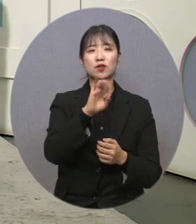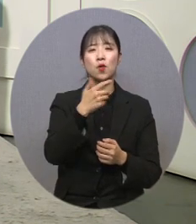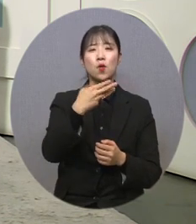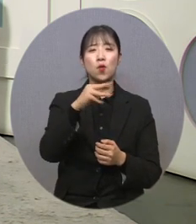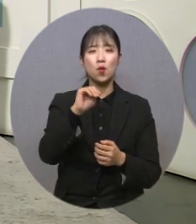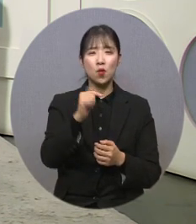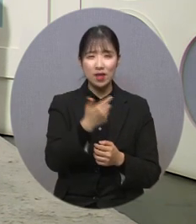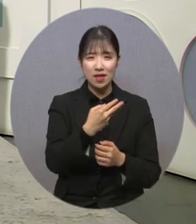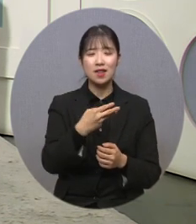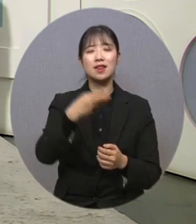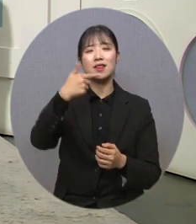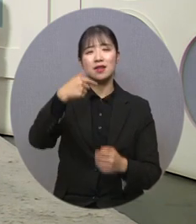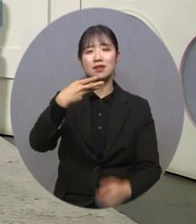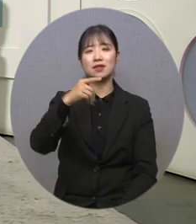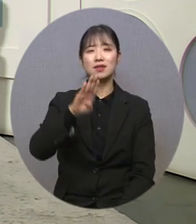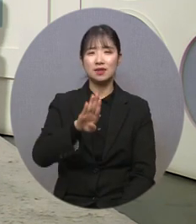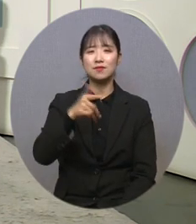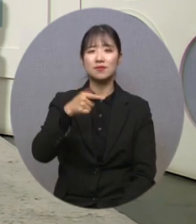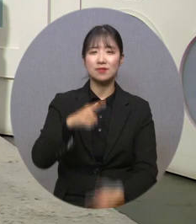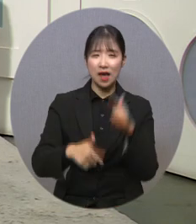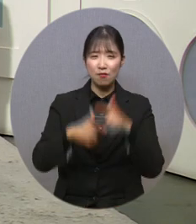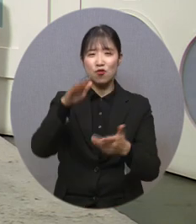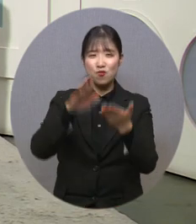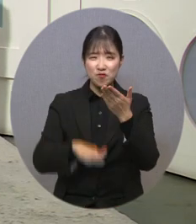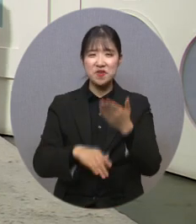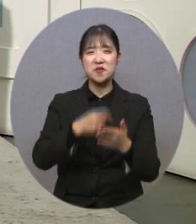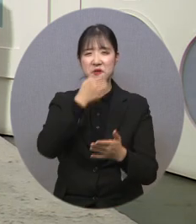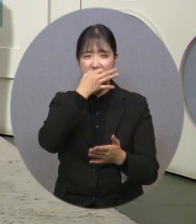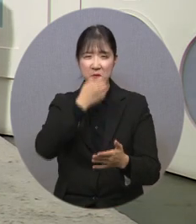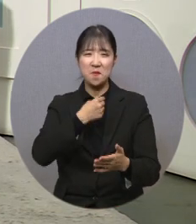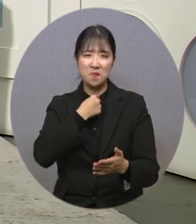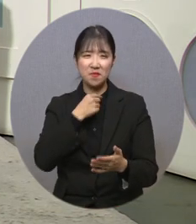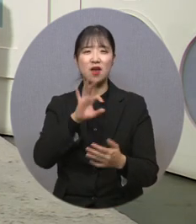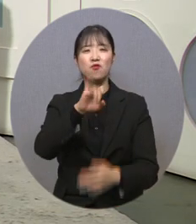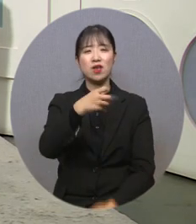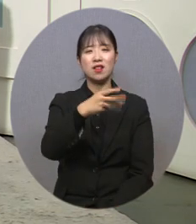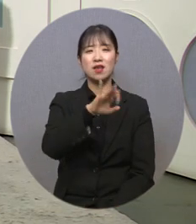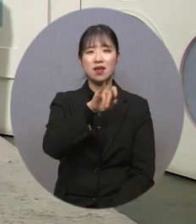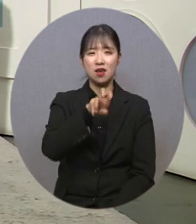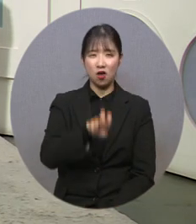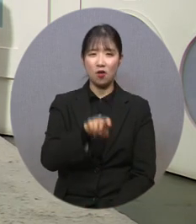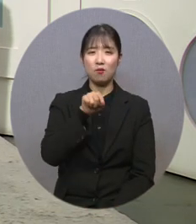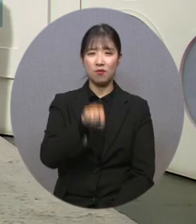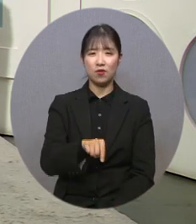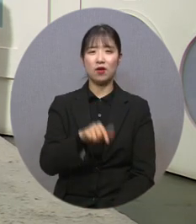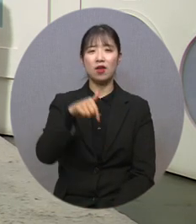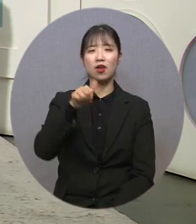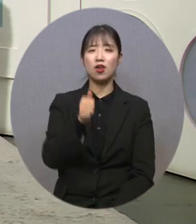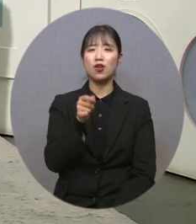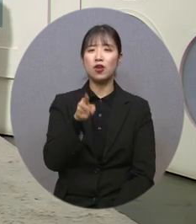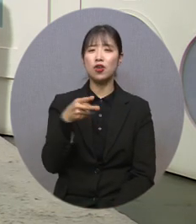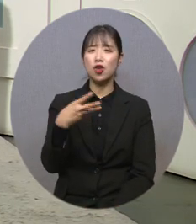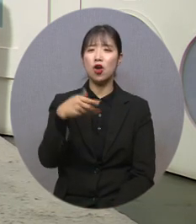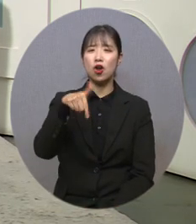느릅나무 밑에 욕망이라는 작품도 있었고요. 윌리엄 서로얀이라는 사람이 쓴 그때는 이제 혈고